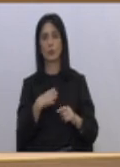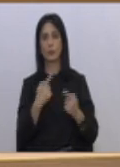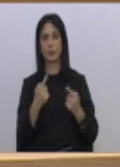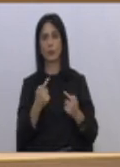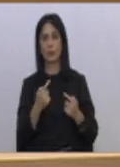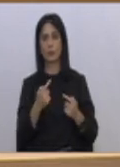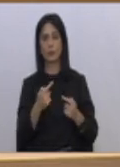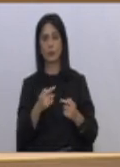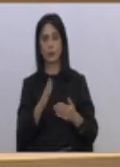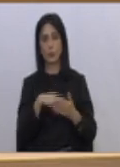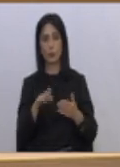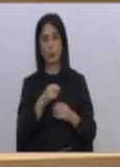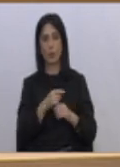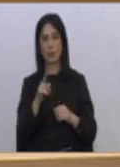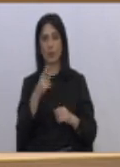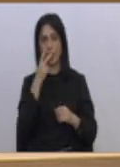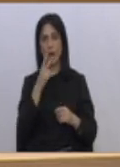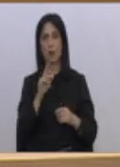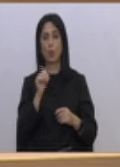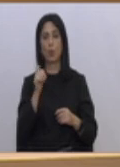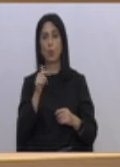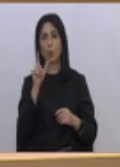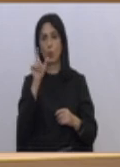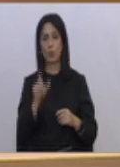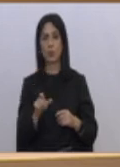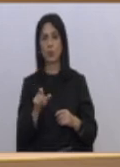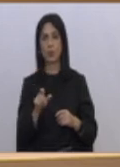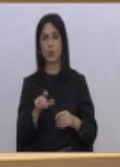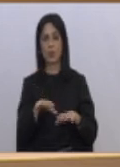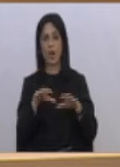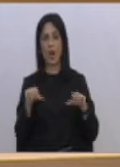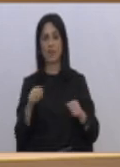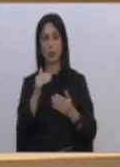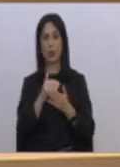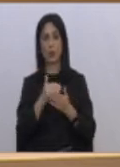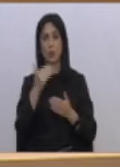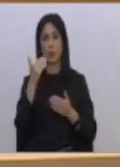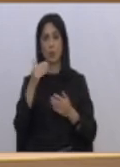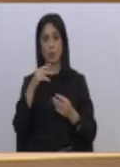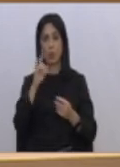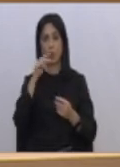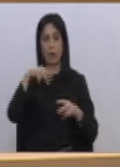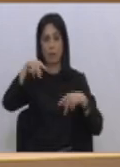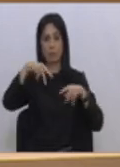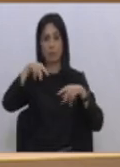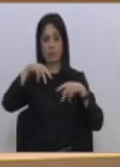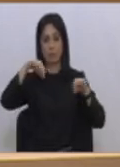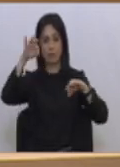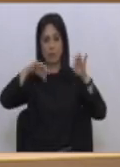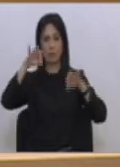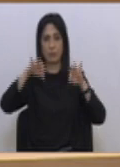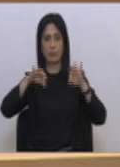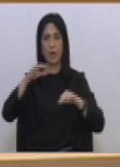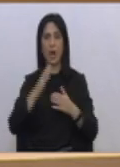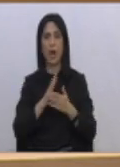ნიშნულობის ნიველირებას ახდენთ თქვენ გამოიყურებით როგორც ავტოკრატიული რეჟიმის მარიონეტი. როდესაც თქვენ ამბობთ რომ ნიშნულოვანი